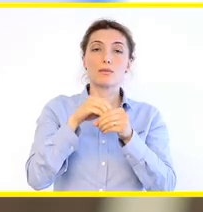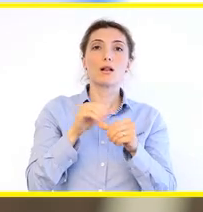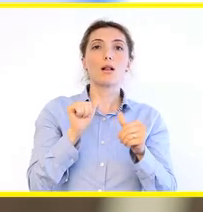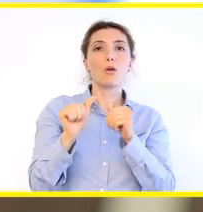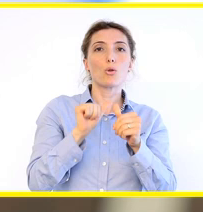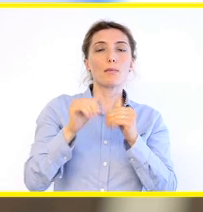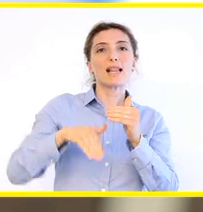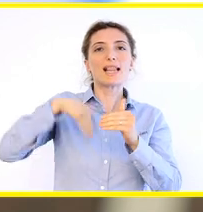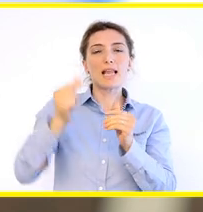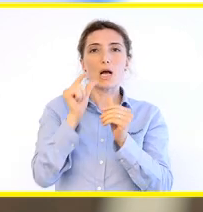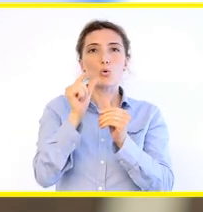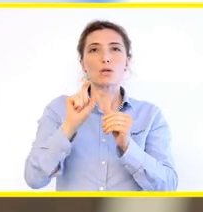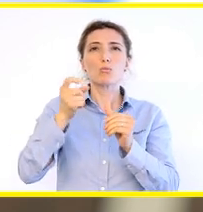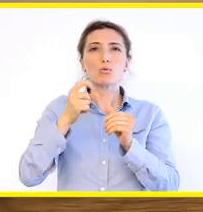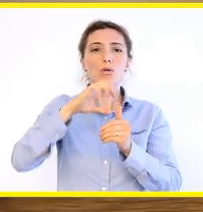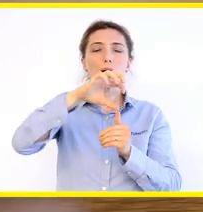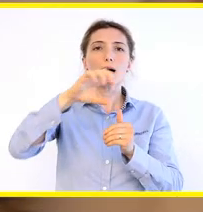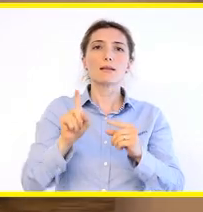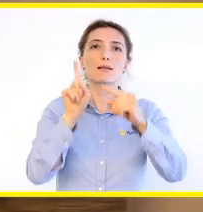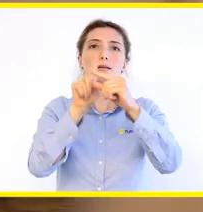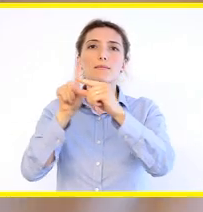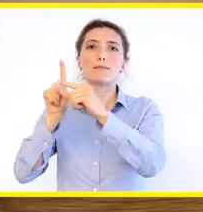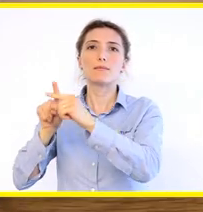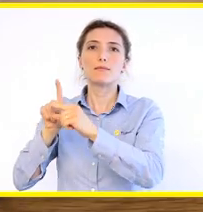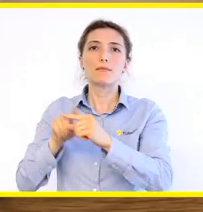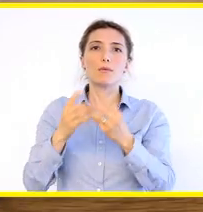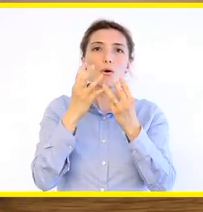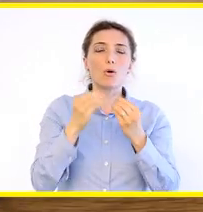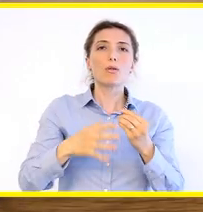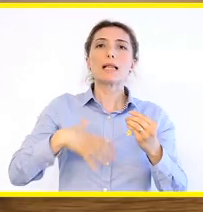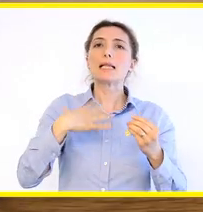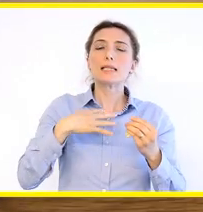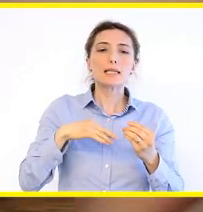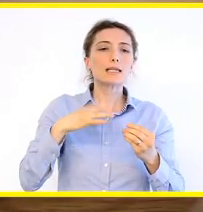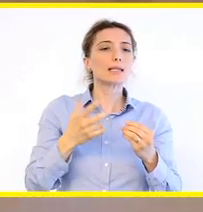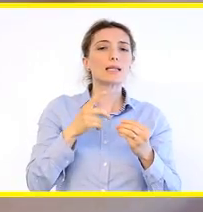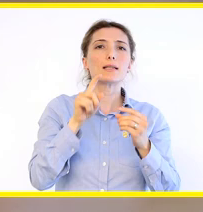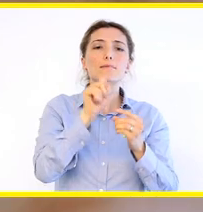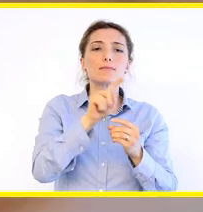Uygulama otomatik olarak diğer uygulamaların bulunduğu alana eklenir. Dilediğiniz uygulamanın